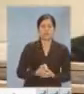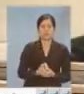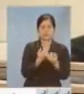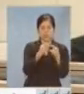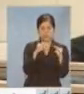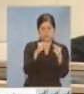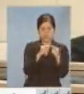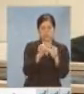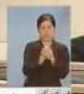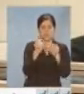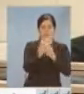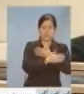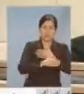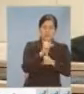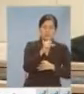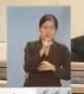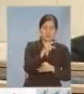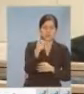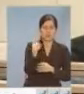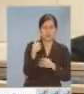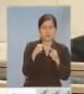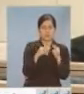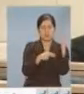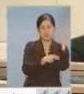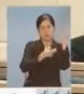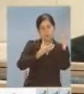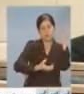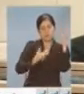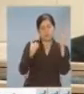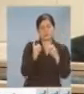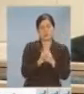รถความเร็วสูงแค่หัวหินยังอีก14